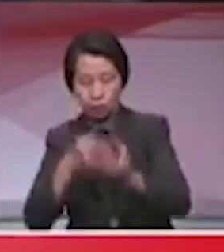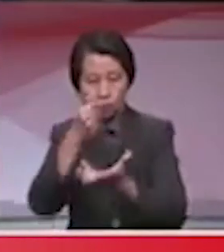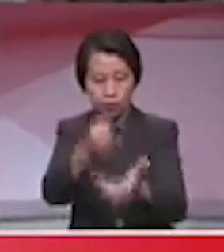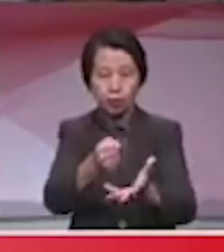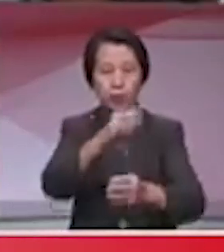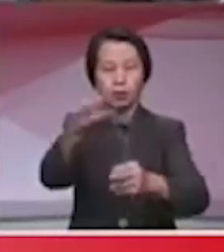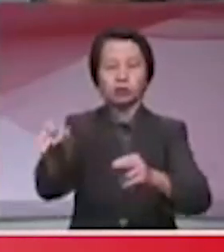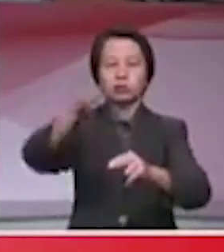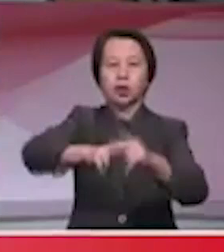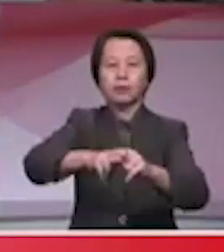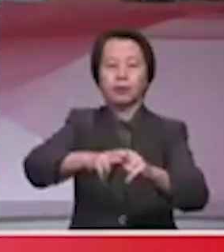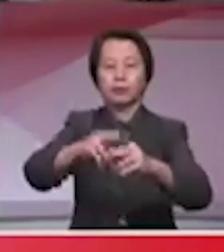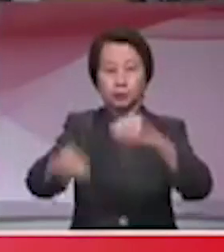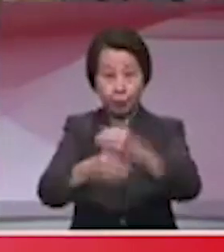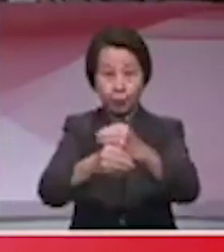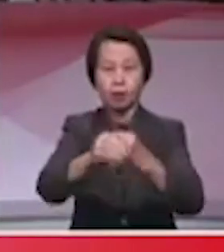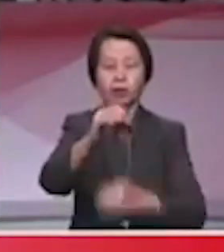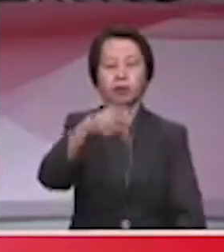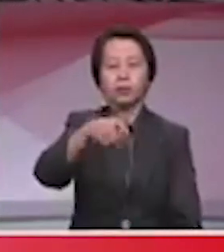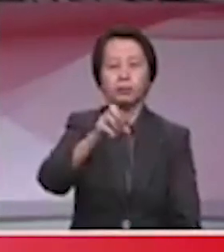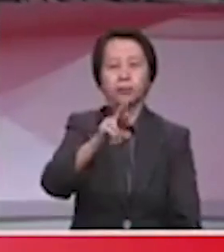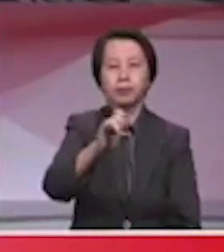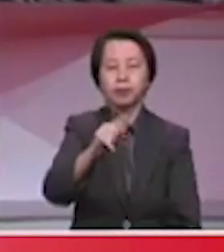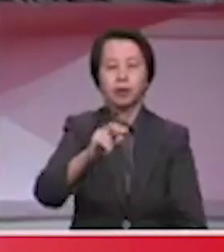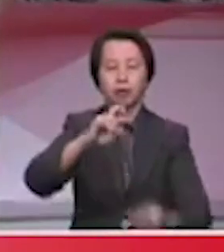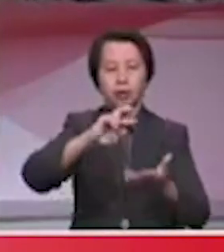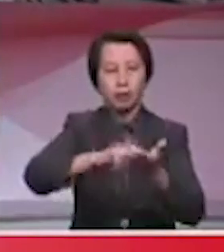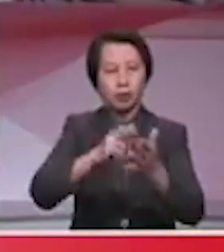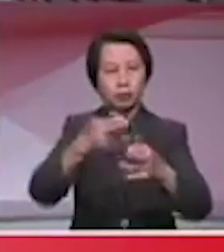prihatin atau dengan ringkasnya Kita Prihatin.